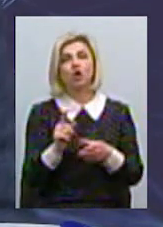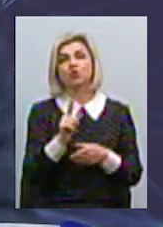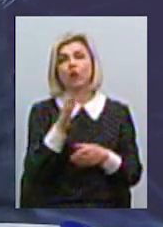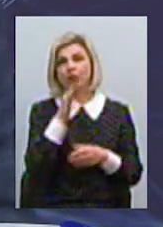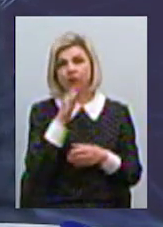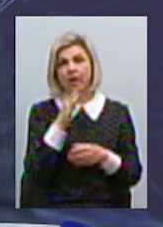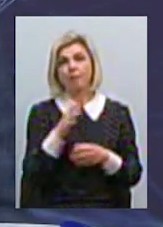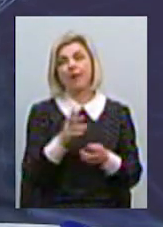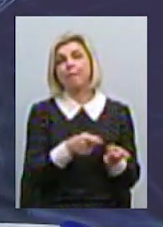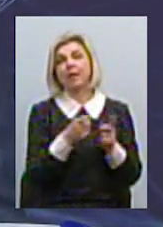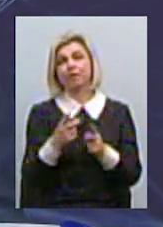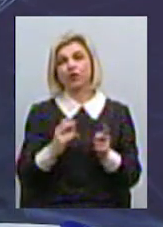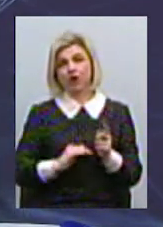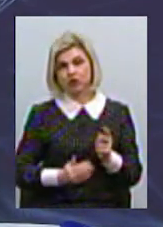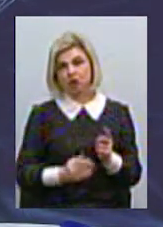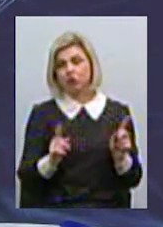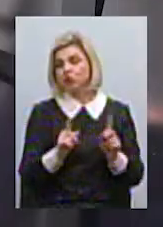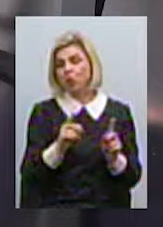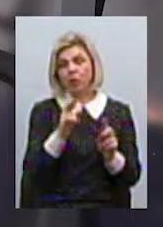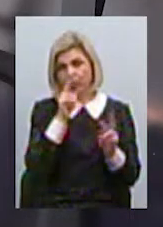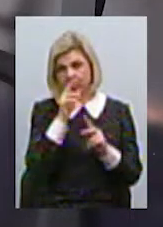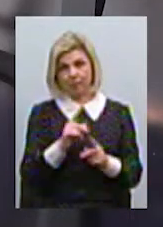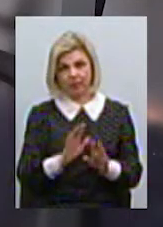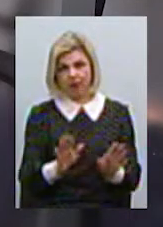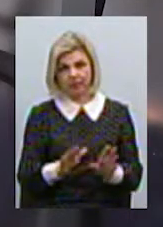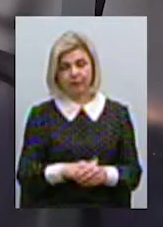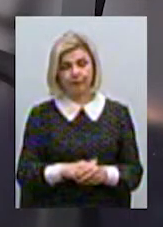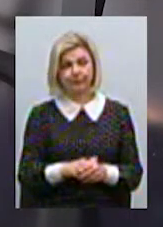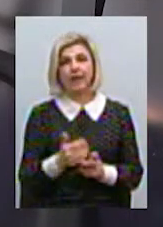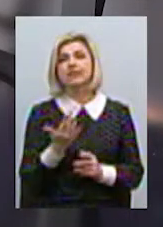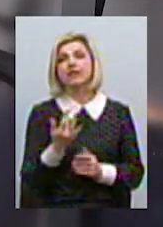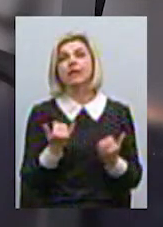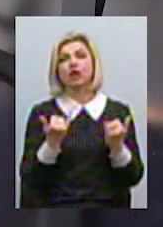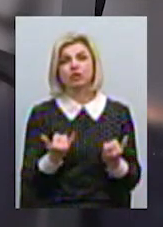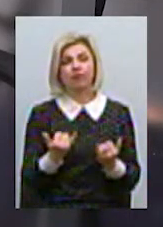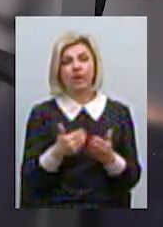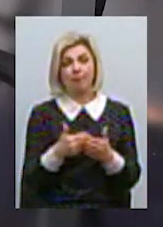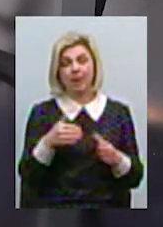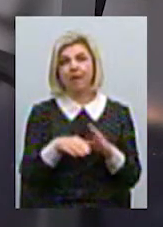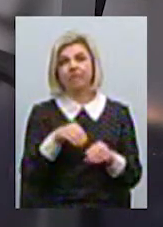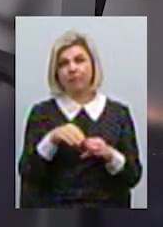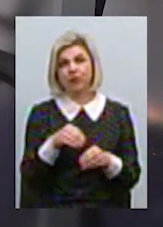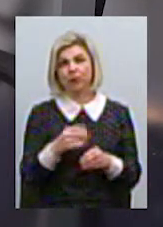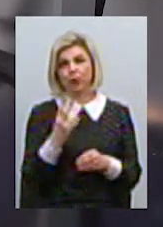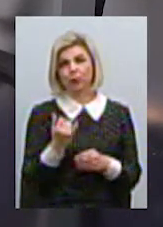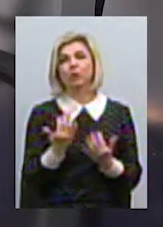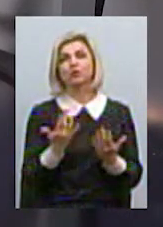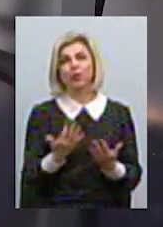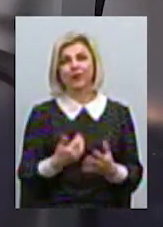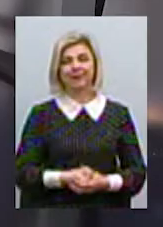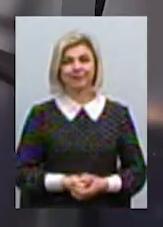час роздержавлення десь хтось там щось не порадив. І скільки зараз газет накануні виборів, ану скажіть,